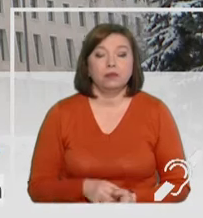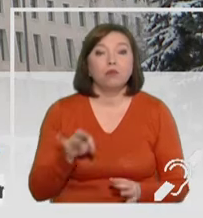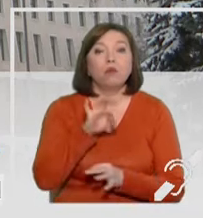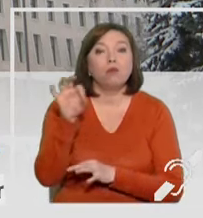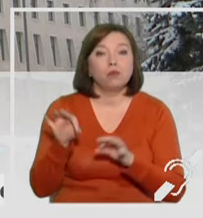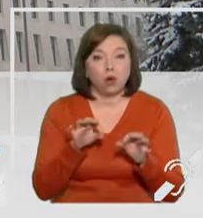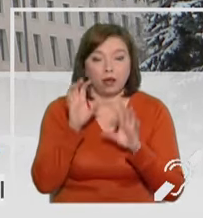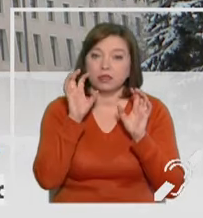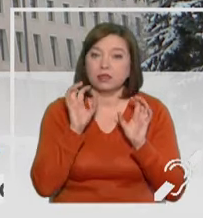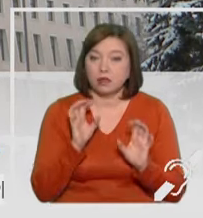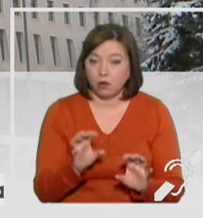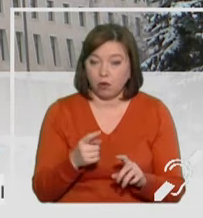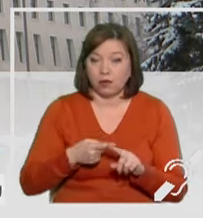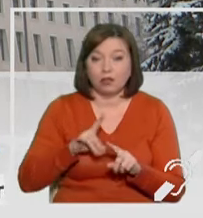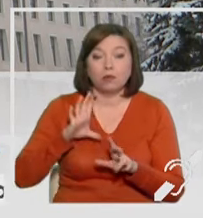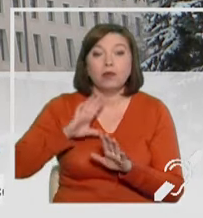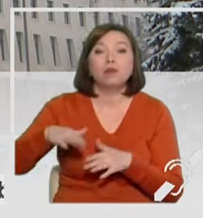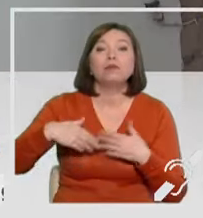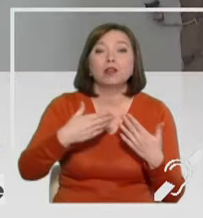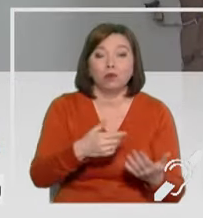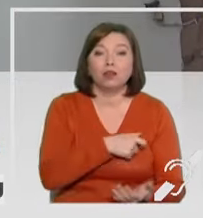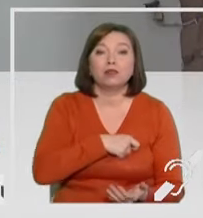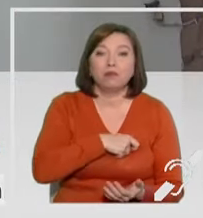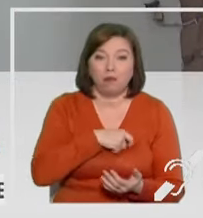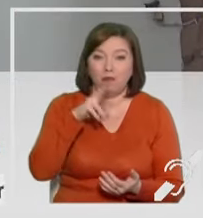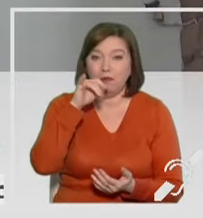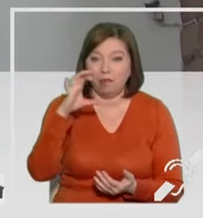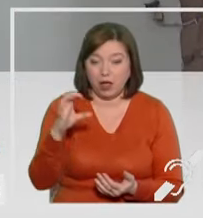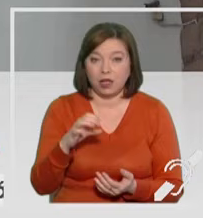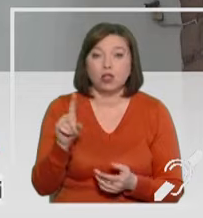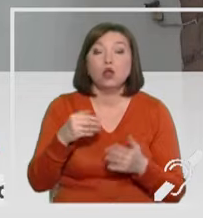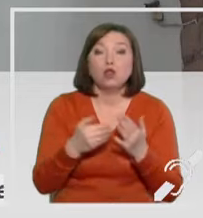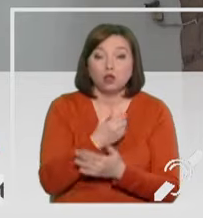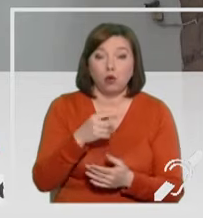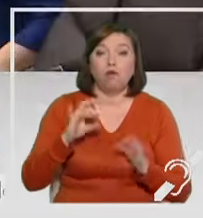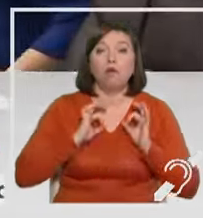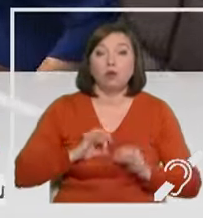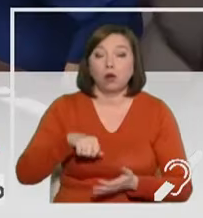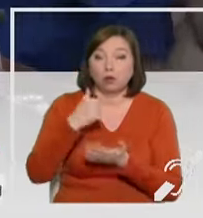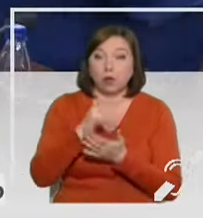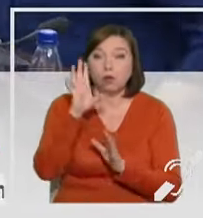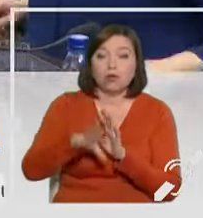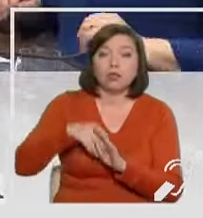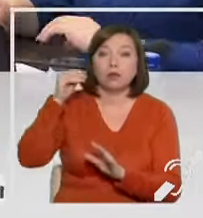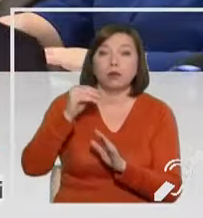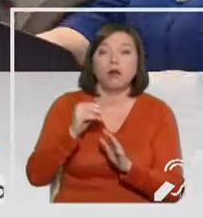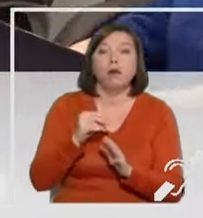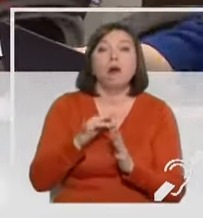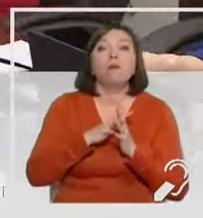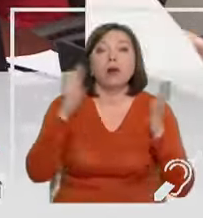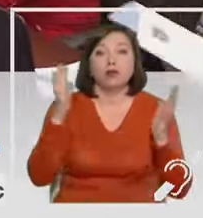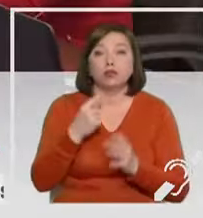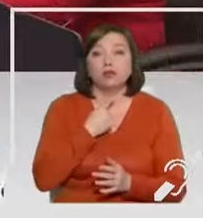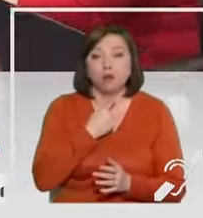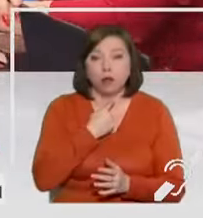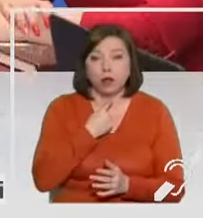Proiectul de lege propus de către deputatul PAS prevede că noul procuror general să fie ales cu votul